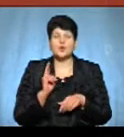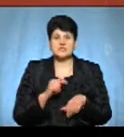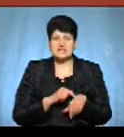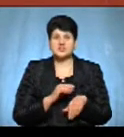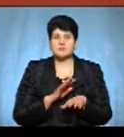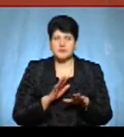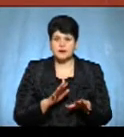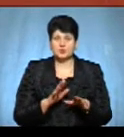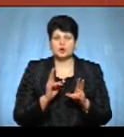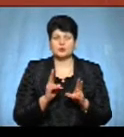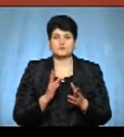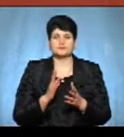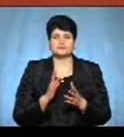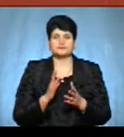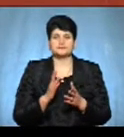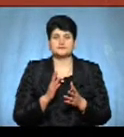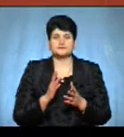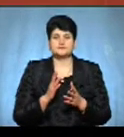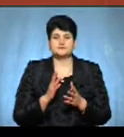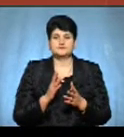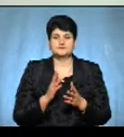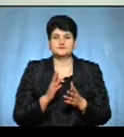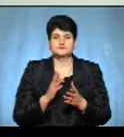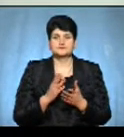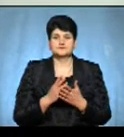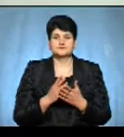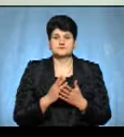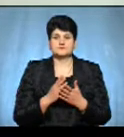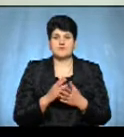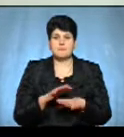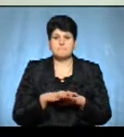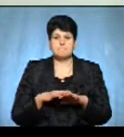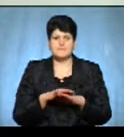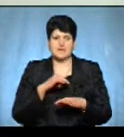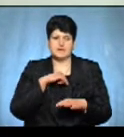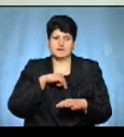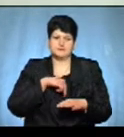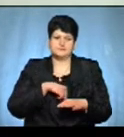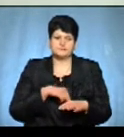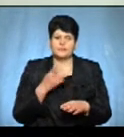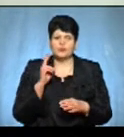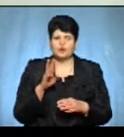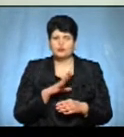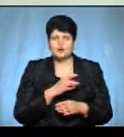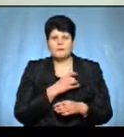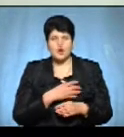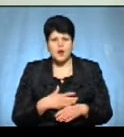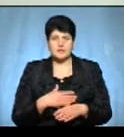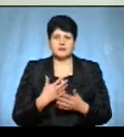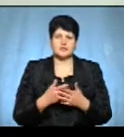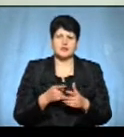зачепило, хто проніс, скажімо, там Майдан через себе, в кого були поранені чи